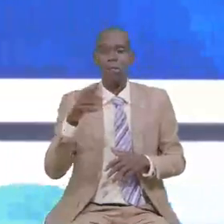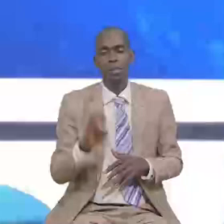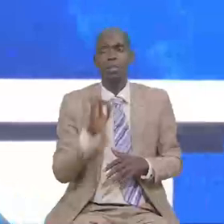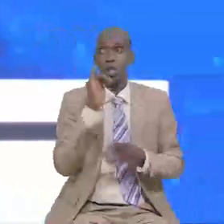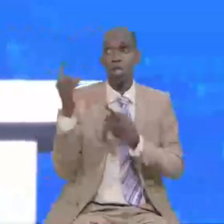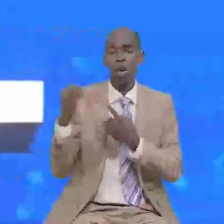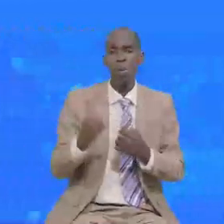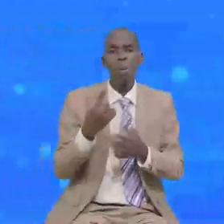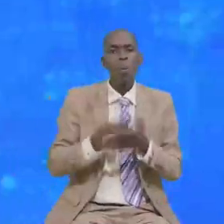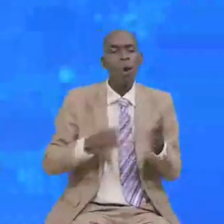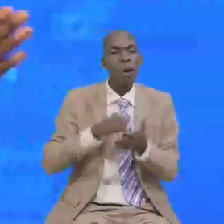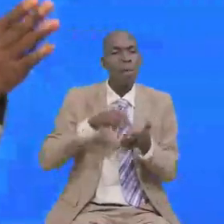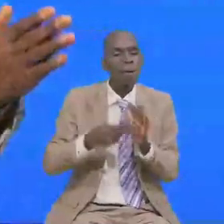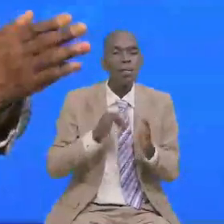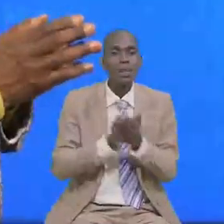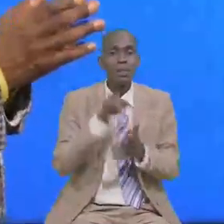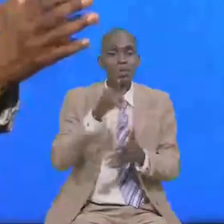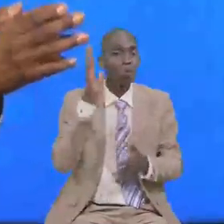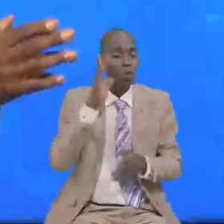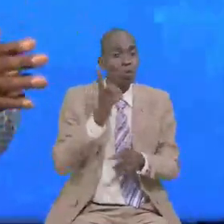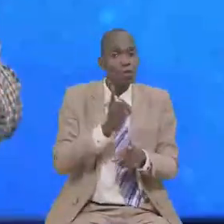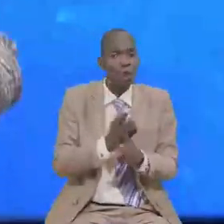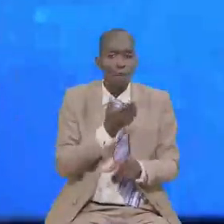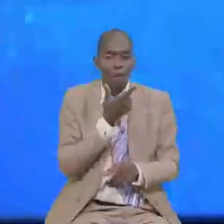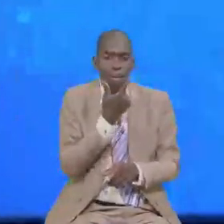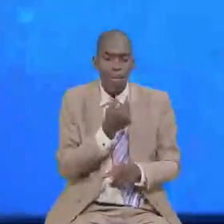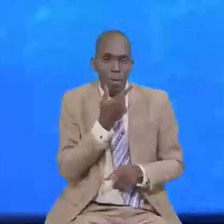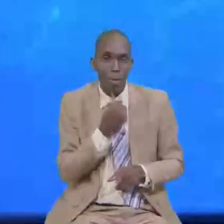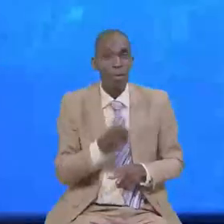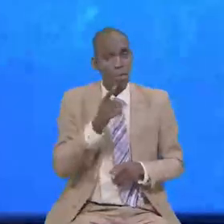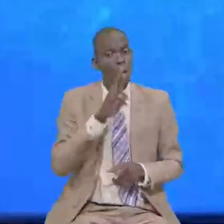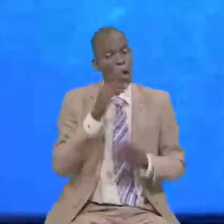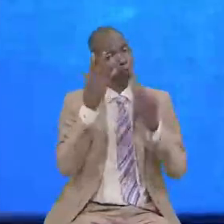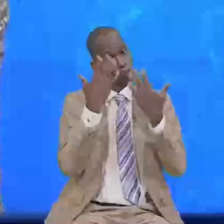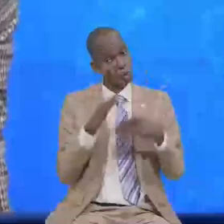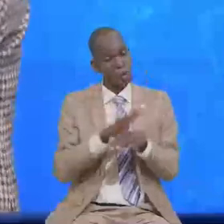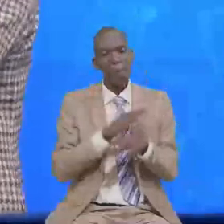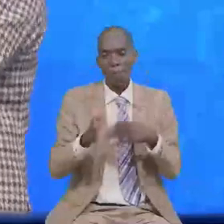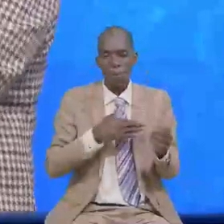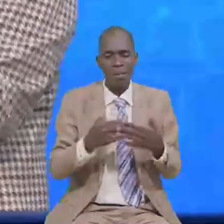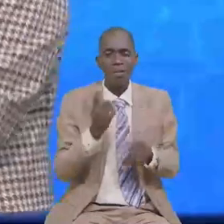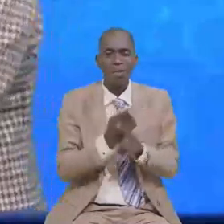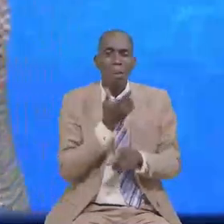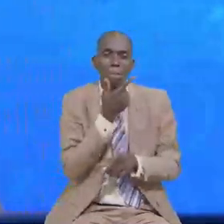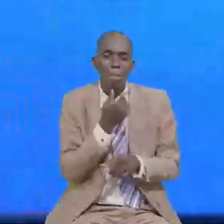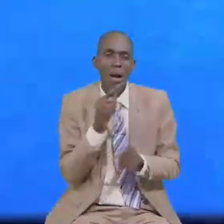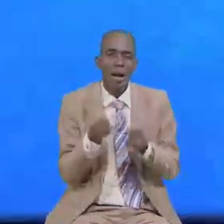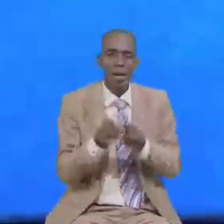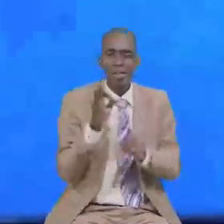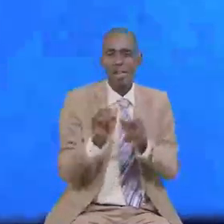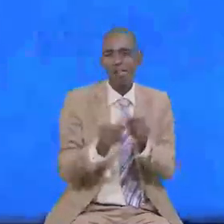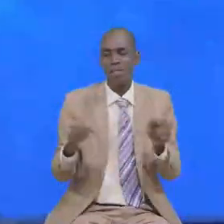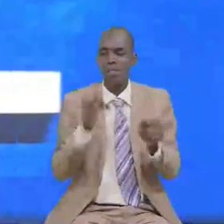c'est que tu prétendes être content, quoi que tu sois triste, que